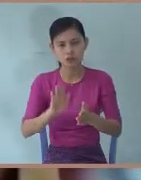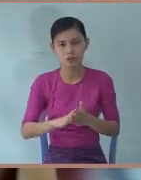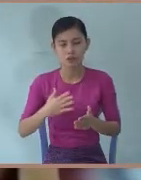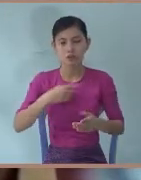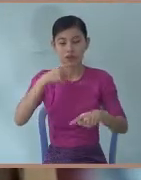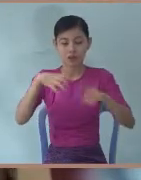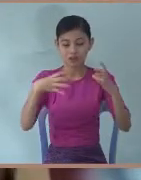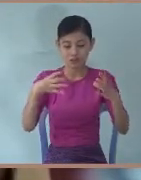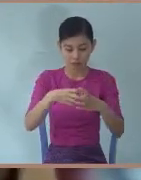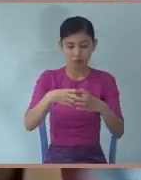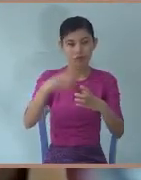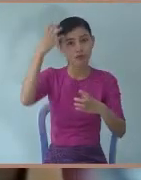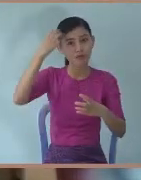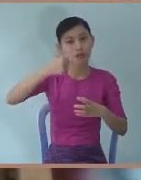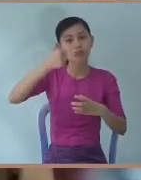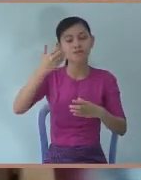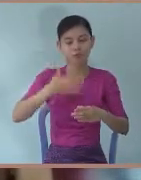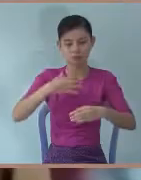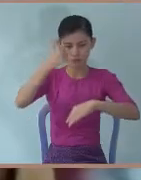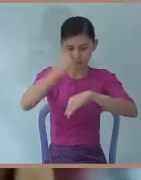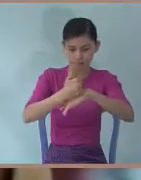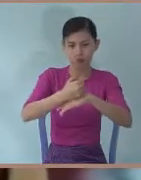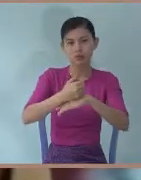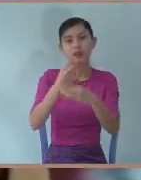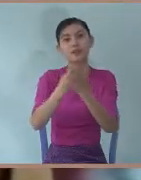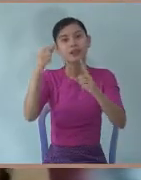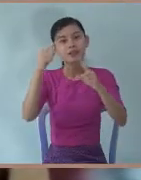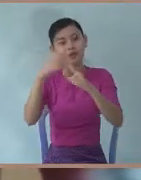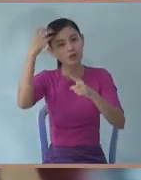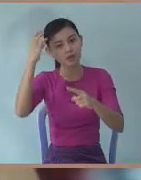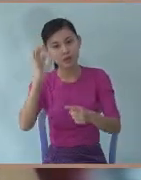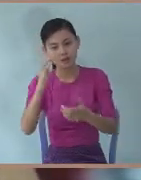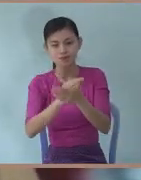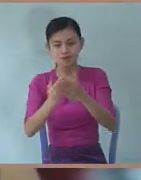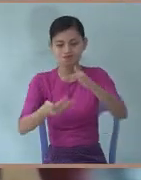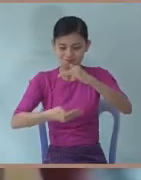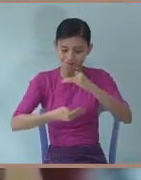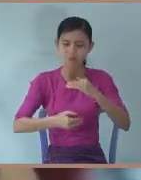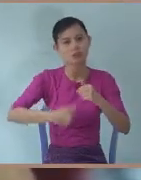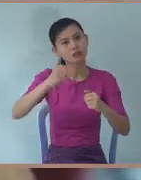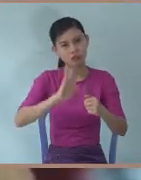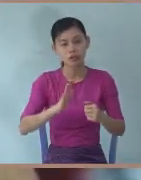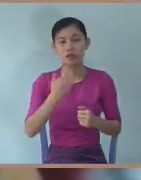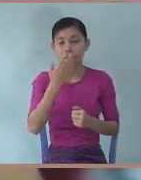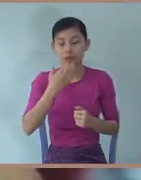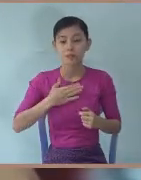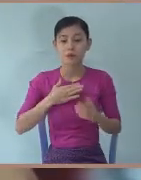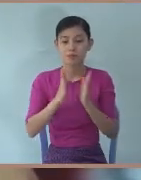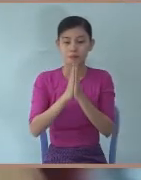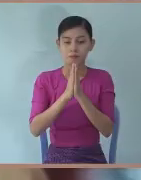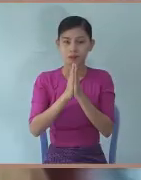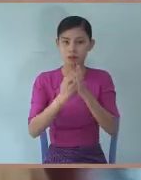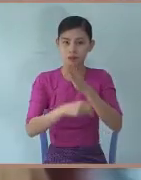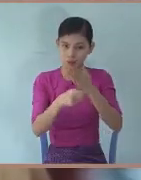က်ထက်မှာတော့ကျွန်တော်တို့ခေါင်းဆောင်ကပညာရေး budget တွေလည်းတိုးမြင့်နေနောက်ပြီးတော့အဲ့လိုပေါ့နော်ပညာရေးနဲ့အလောက်ကင်ဆက်ဆက်အောင်ပေါ့နော်တန်ဖိုးဝန်းကျောင်းပညာရက်တွေဥပမာကျွန်တော်တို့နိုင်ငံဆိုလို့